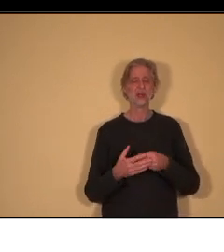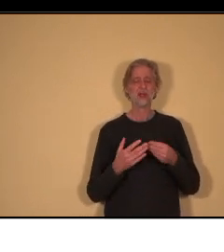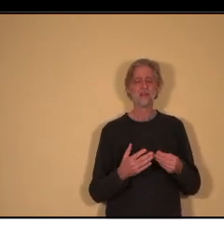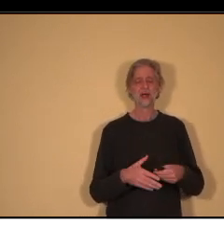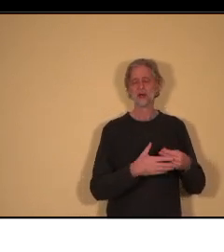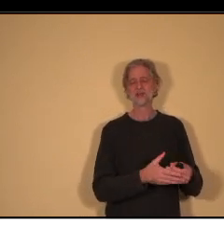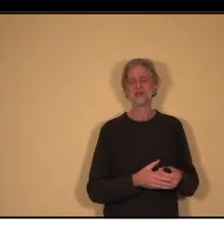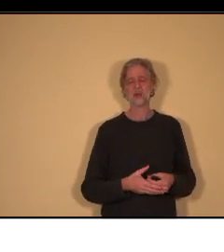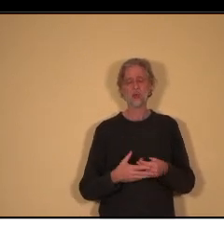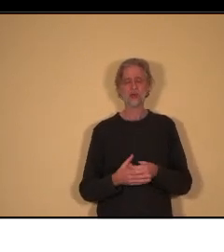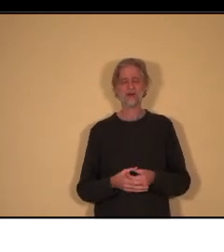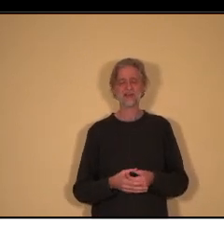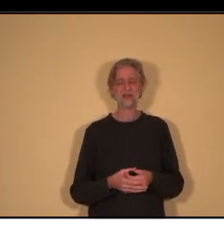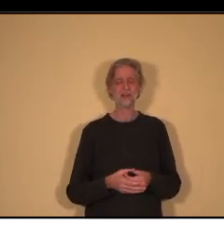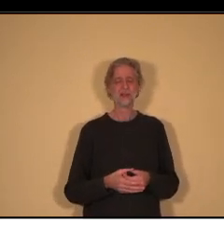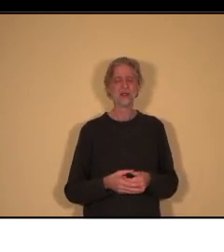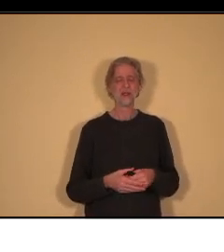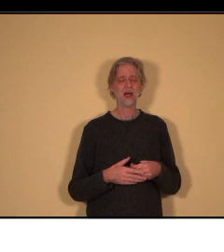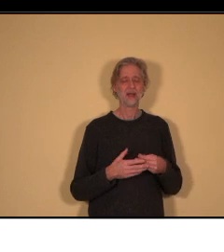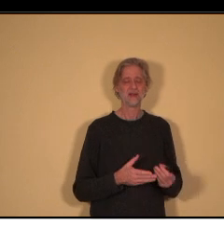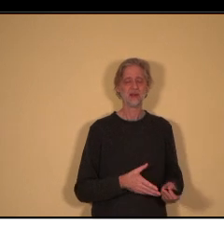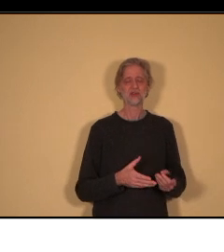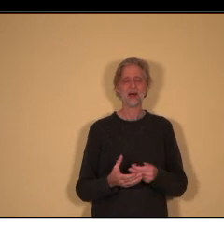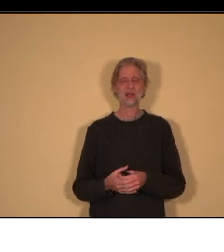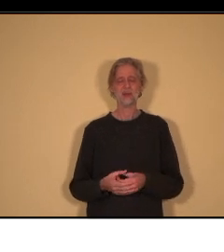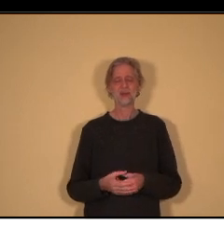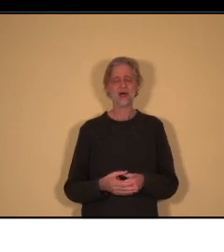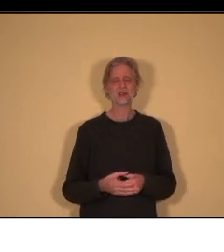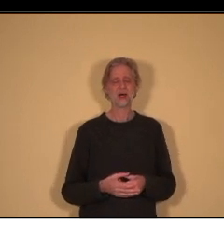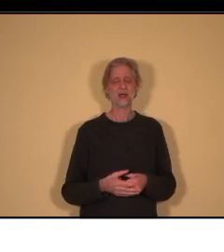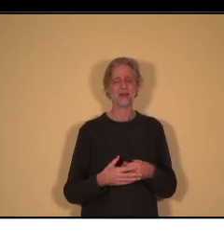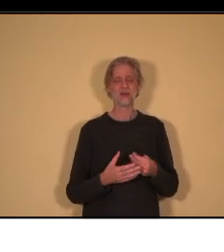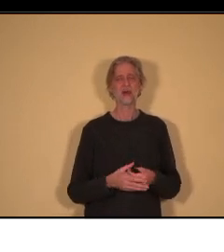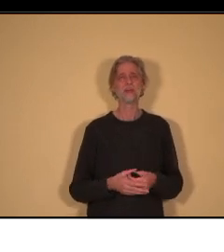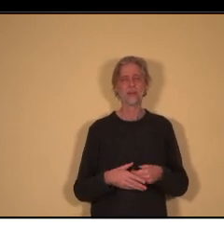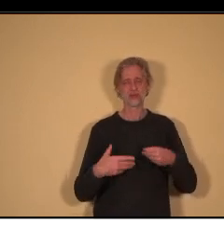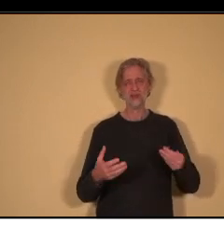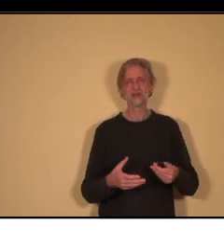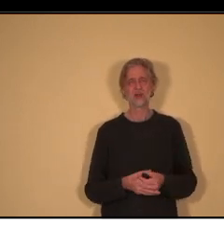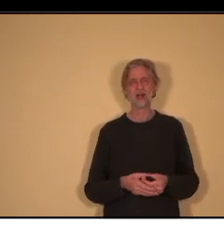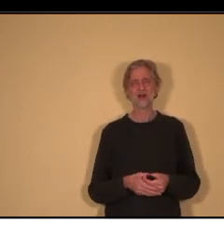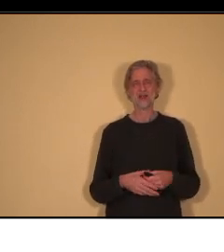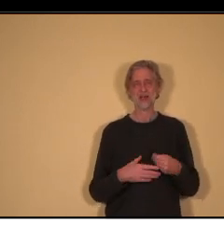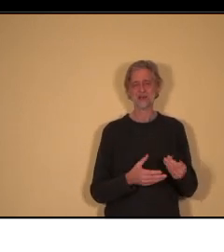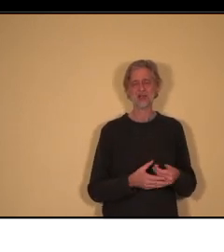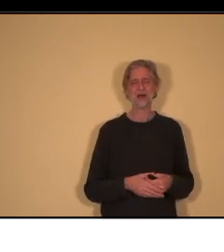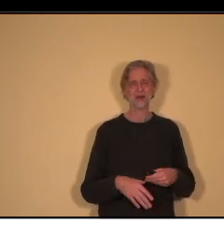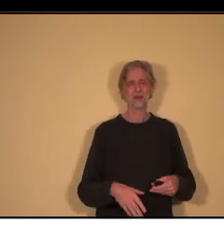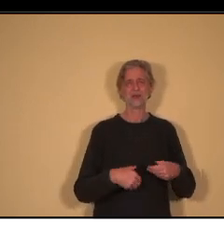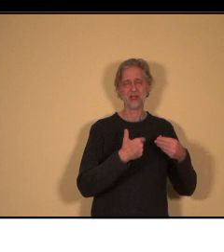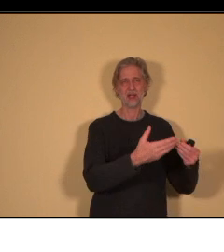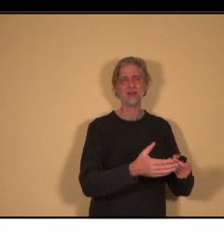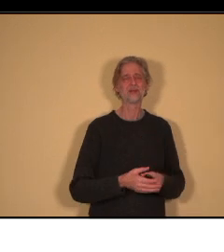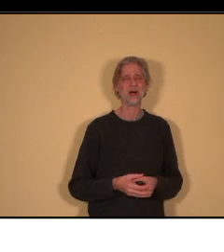Wassergas-Schiff-Reaktion macht aus CO und Wasser CO2 und H2. Und dieser Prozess ist normalerweise exotherm,